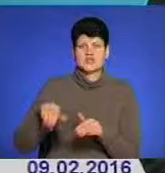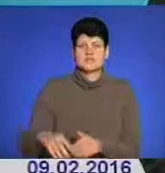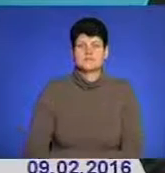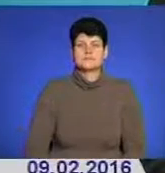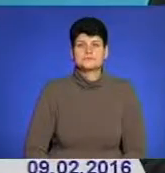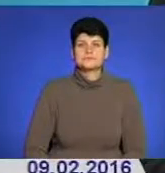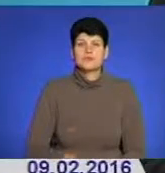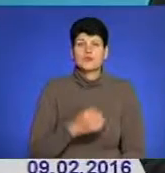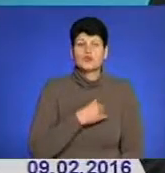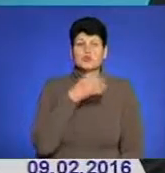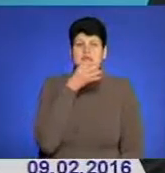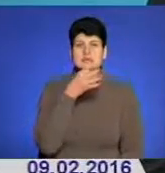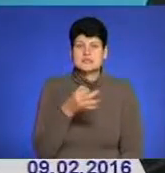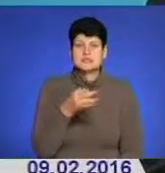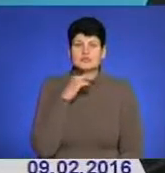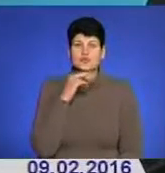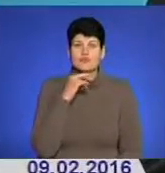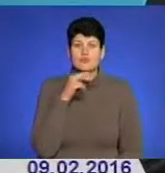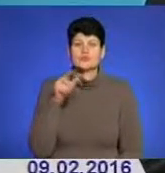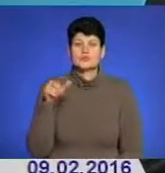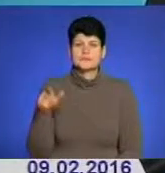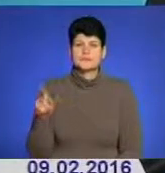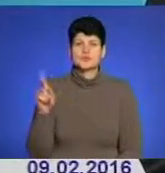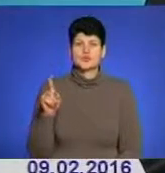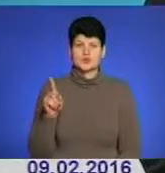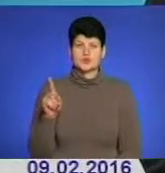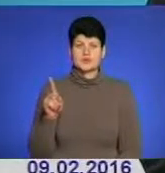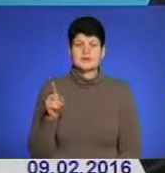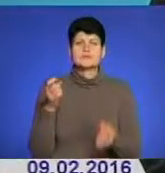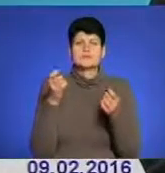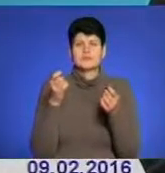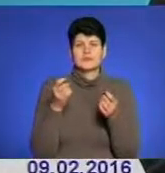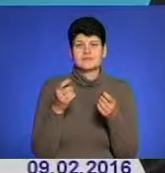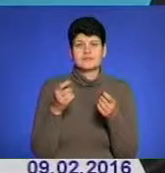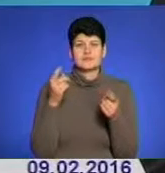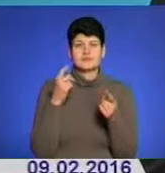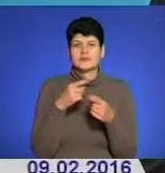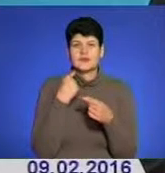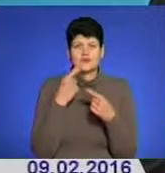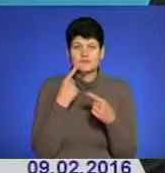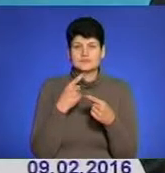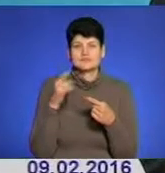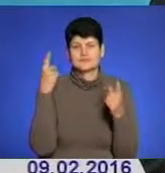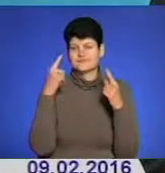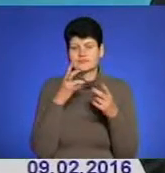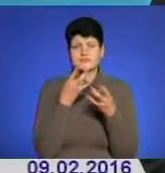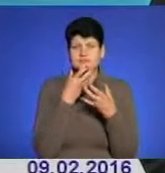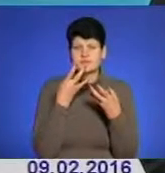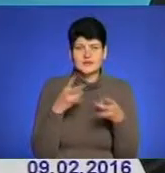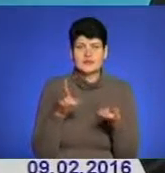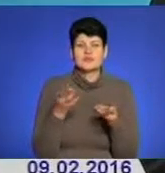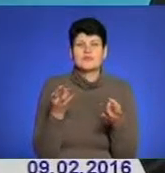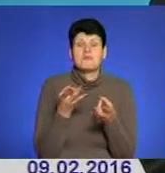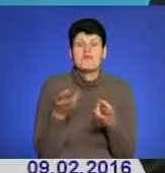Хочу сказати і звернути увагу громадян, що і спростувати один з міфів, що потрібно використовувати всю